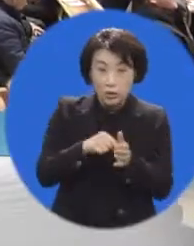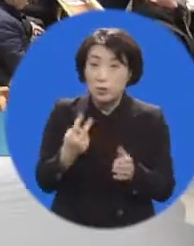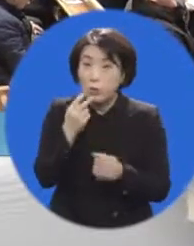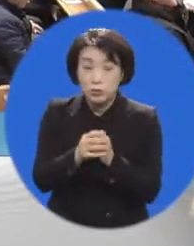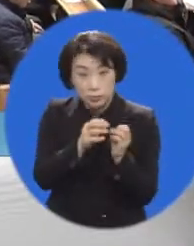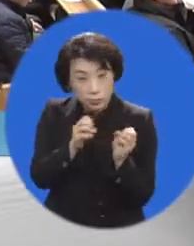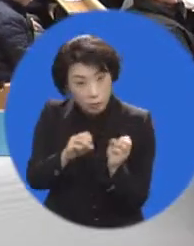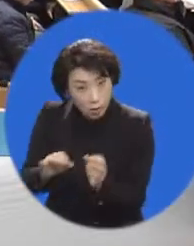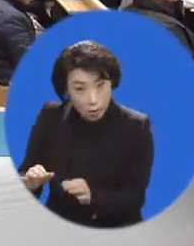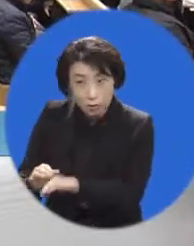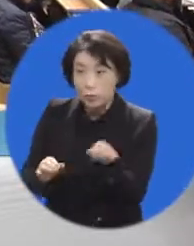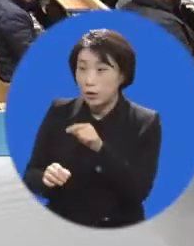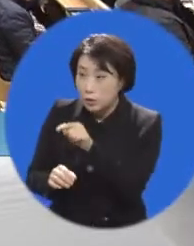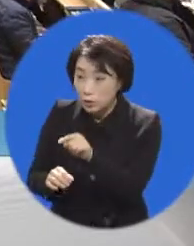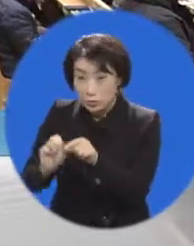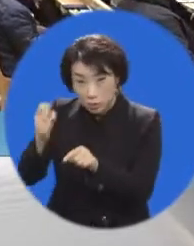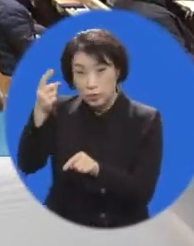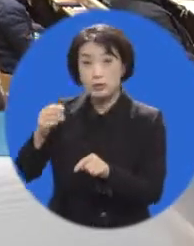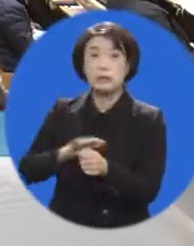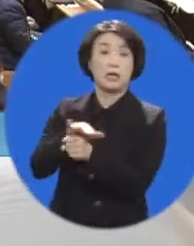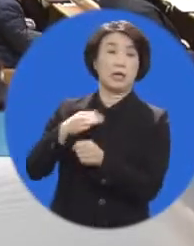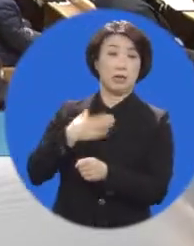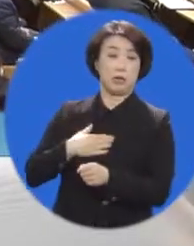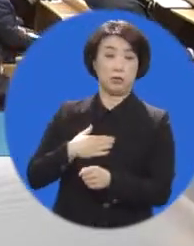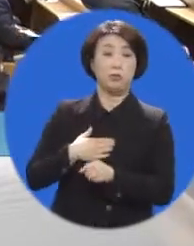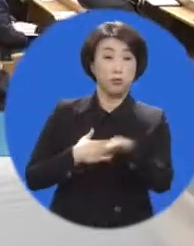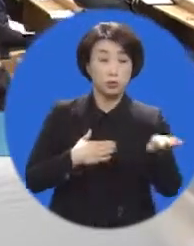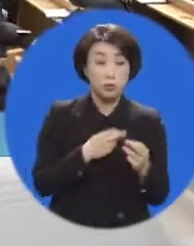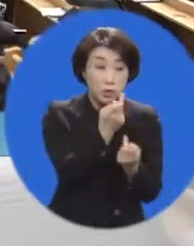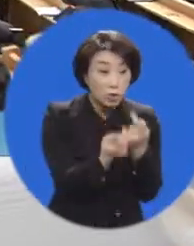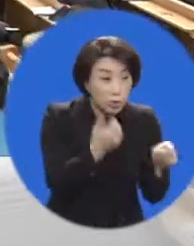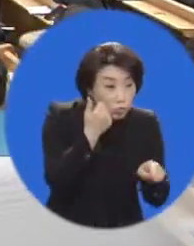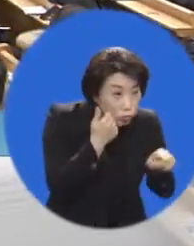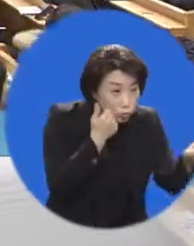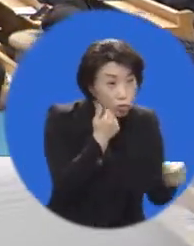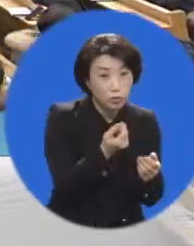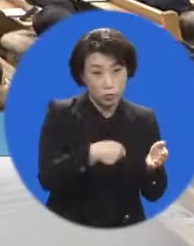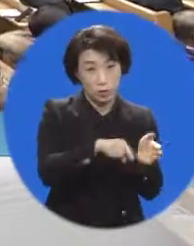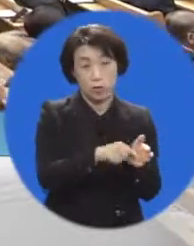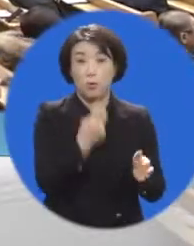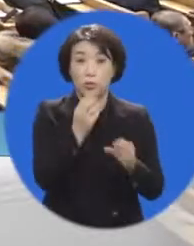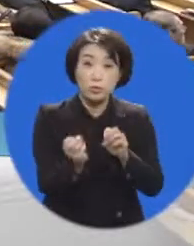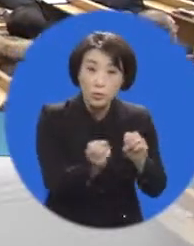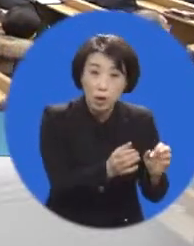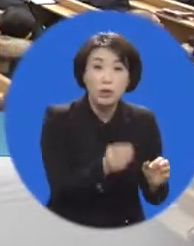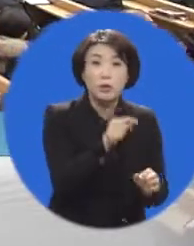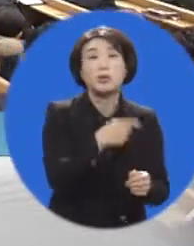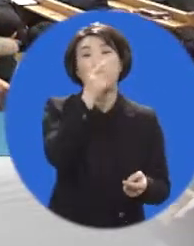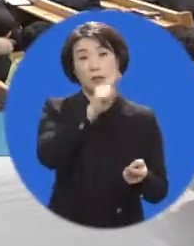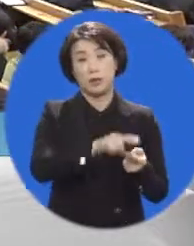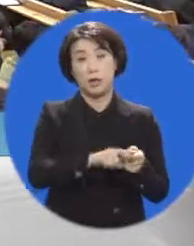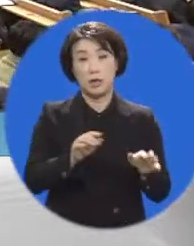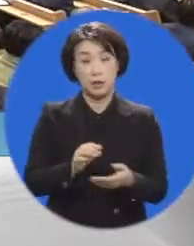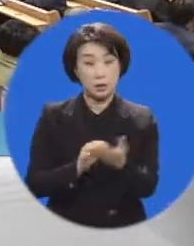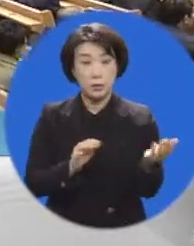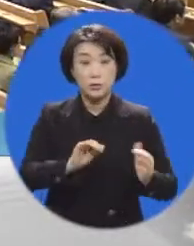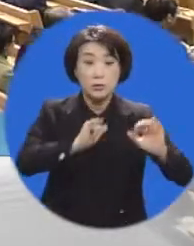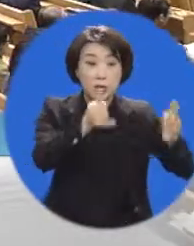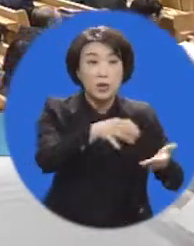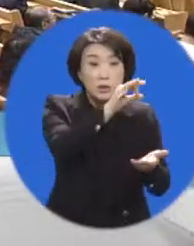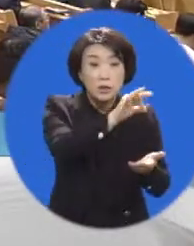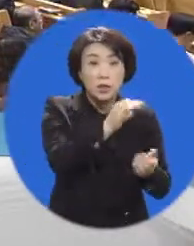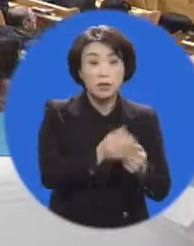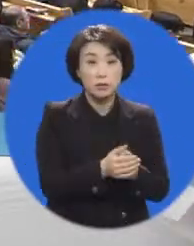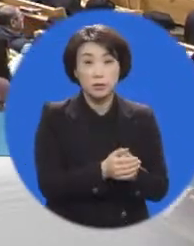이로써 사랑을 알고 우리도 형제들을 위하여 목숨을 버리는 것이 마땅하니라. 누가 이 세상 재물을